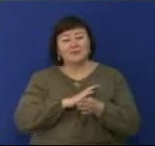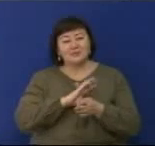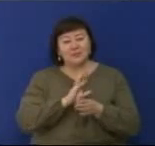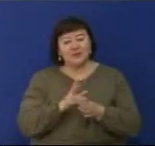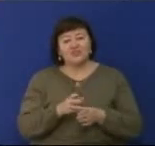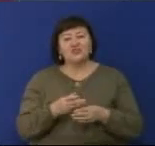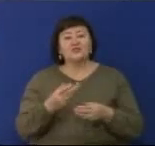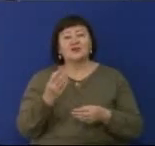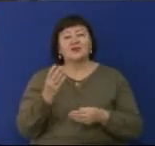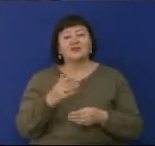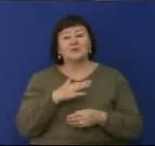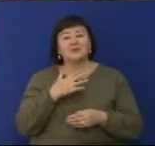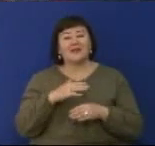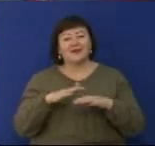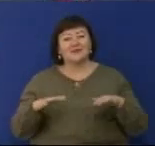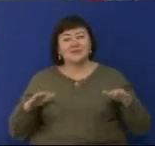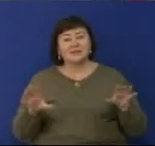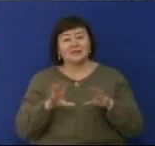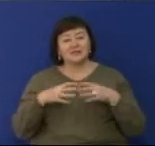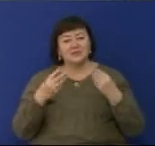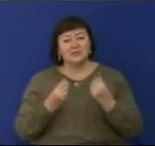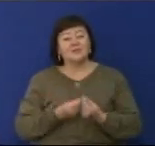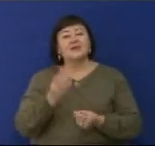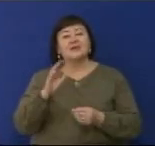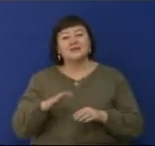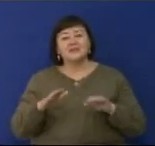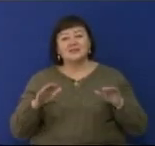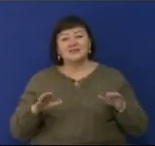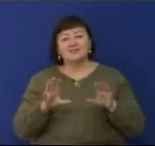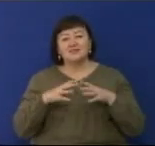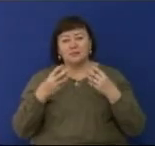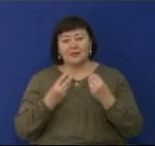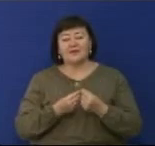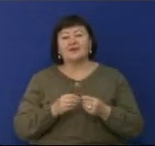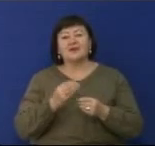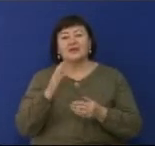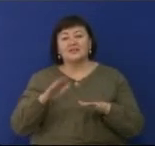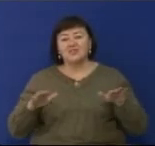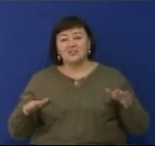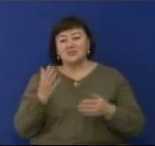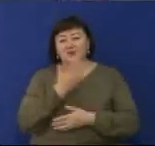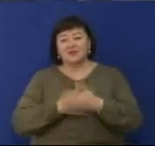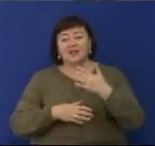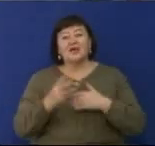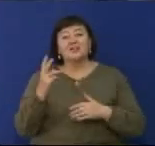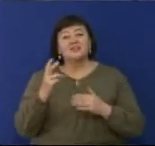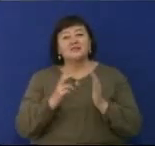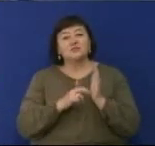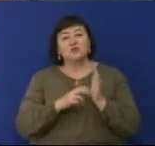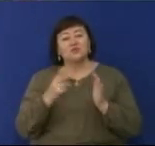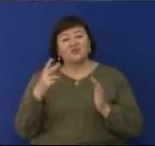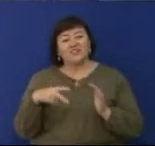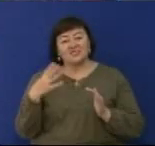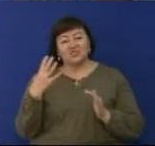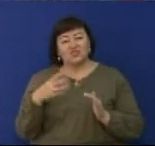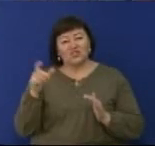также трудоспособных малообеспеченных жителей с особыми потребностями в рамках данного проекта обучение начали уже 724 человека в том